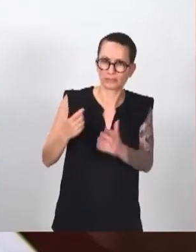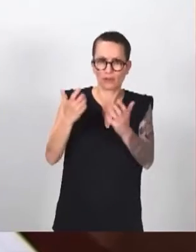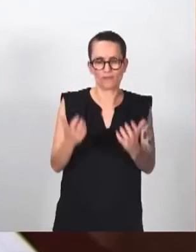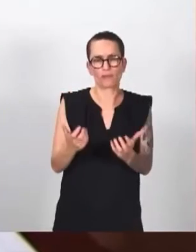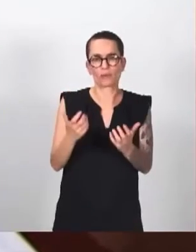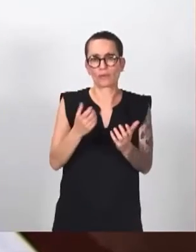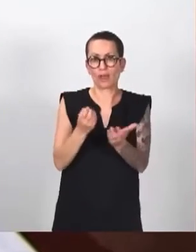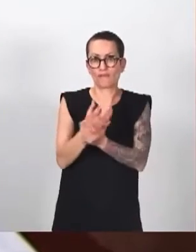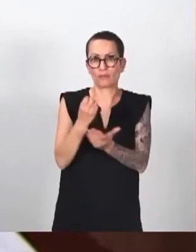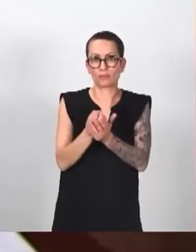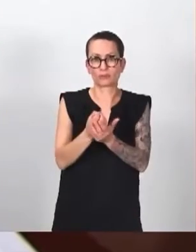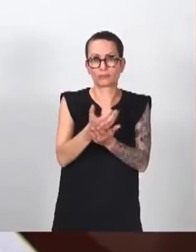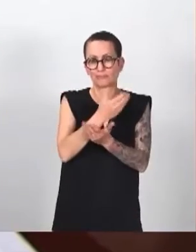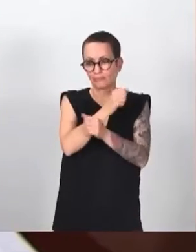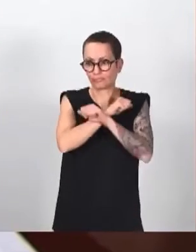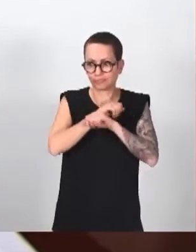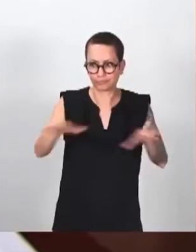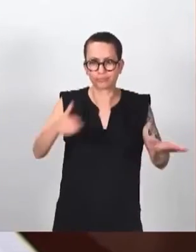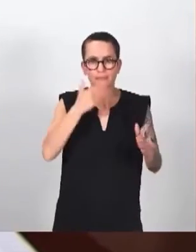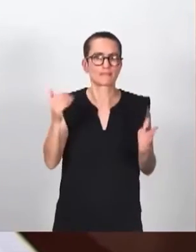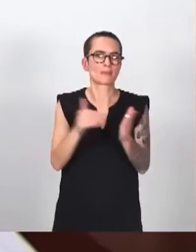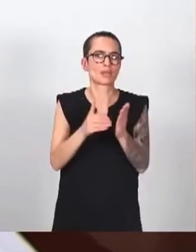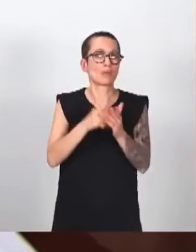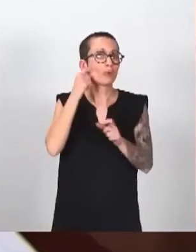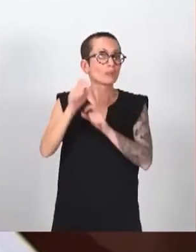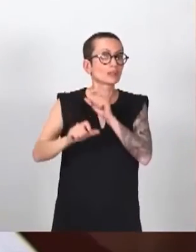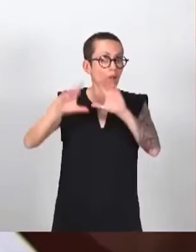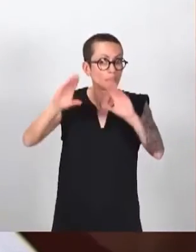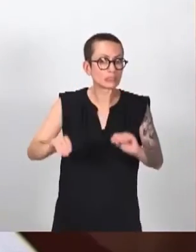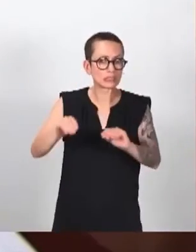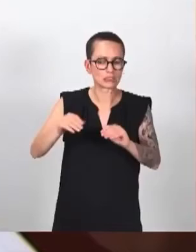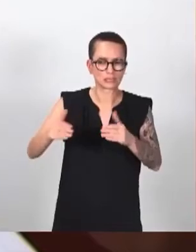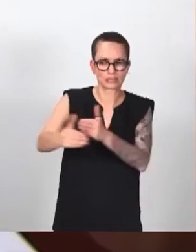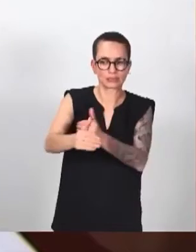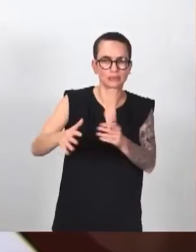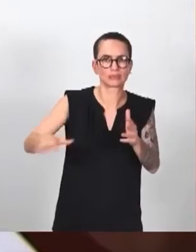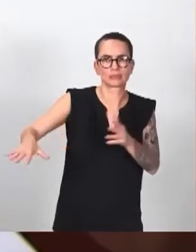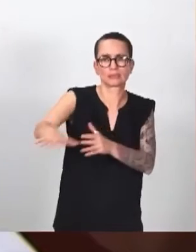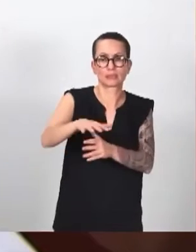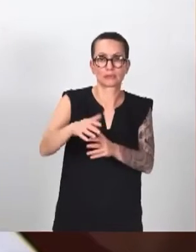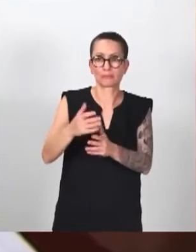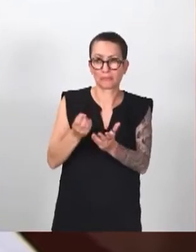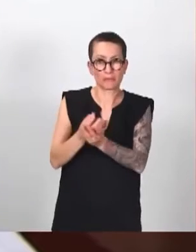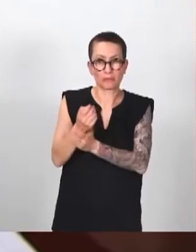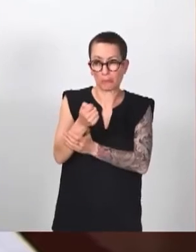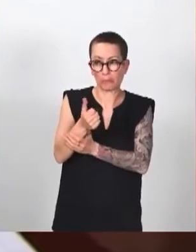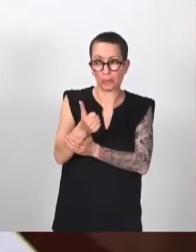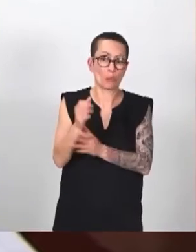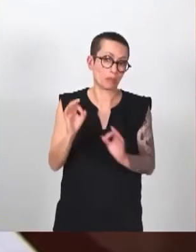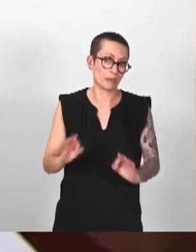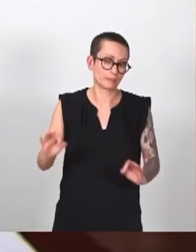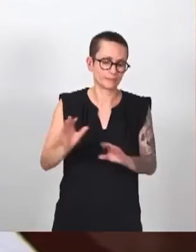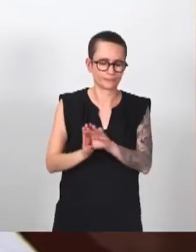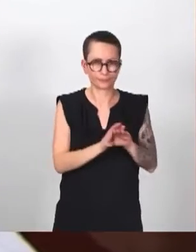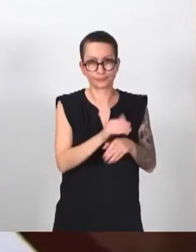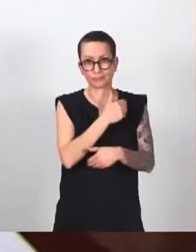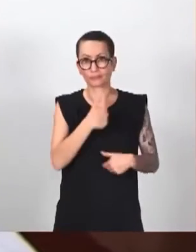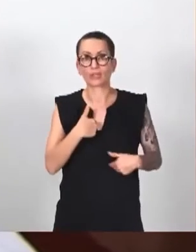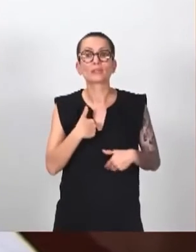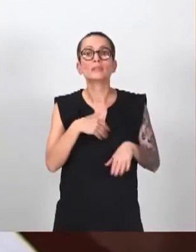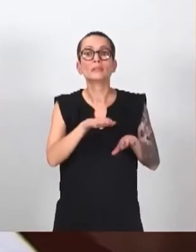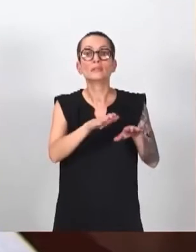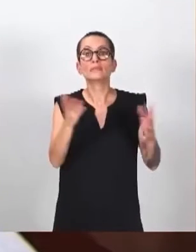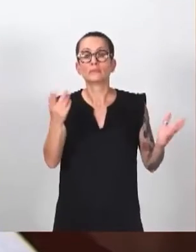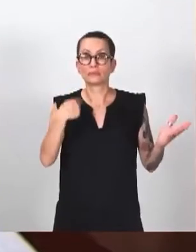de l'information aux riverains de ces secteurs concernés qui n'existent pas ou peu. Nous sommes enfin rigoureusement opposés à